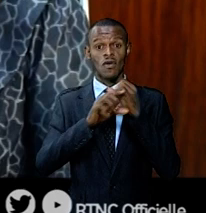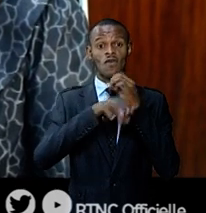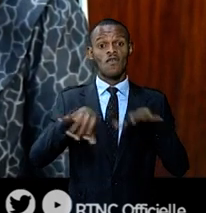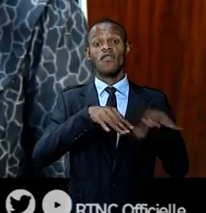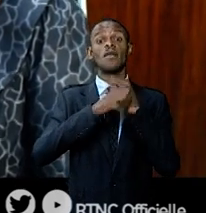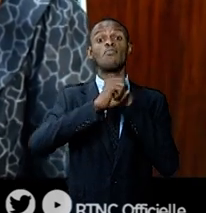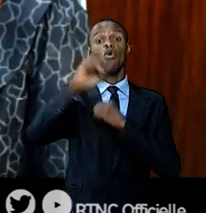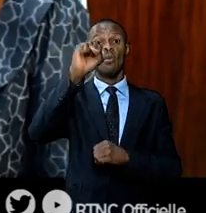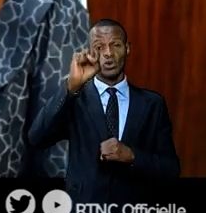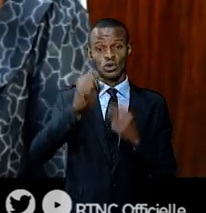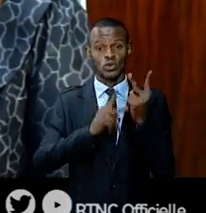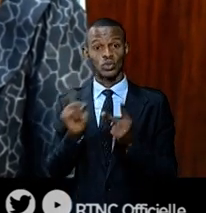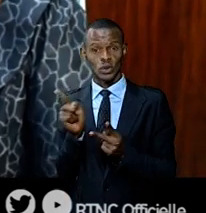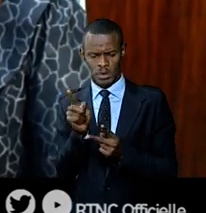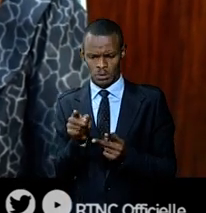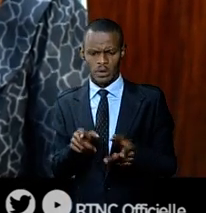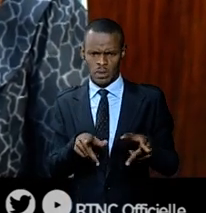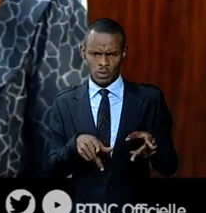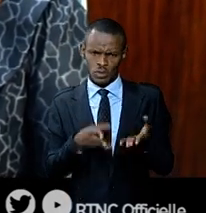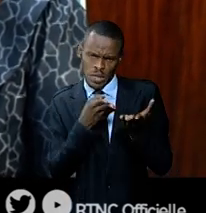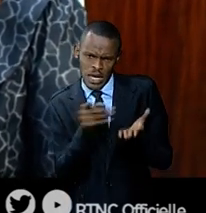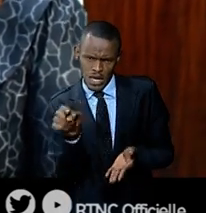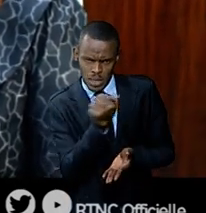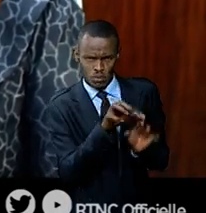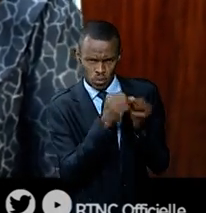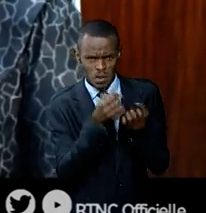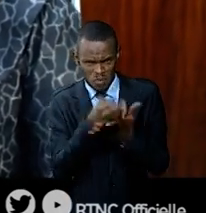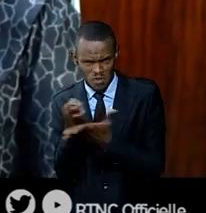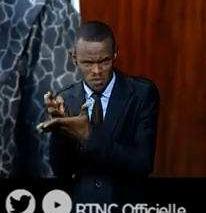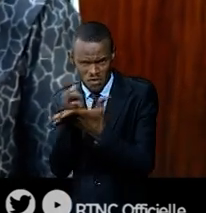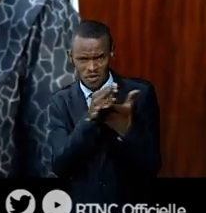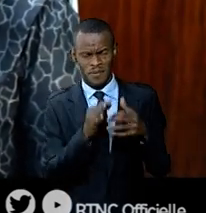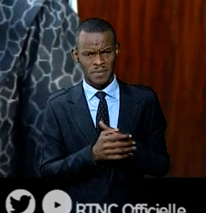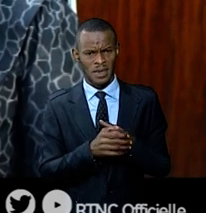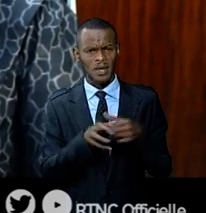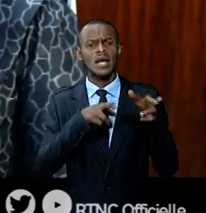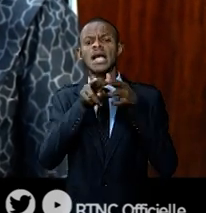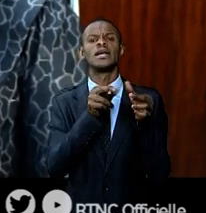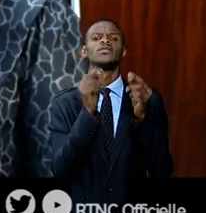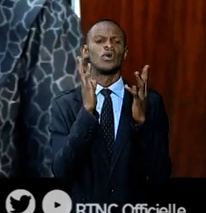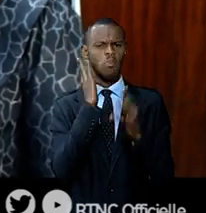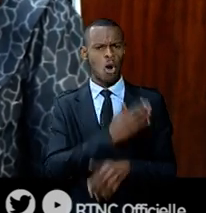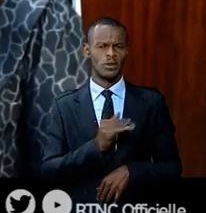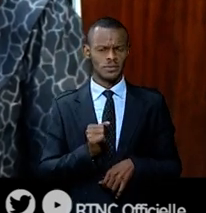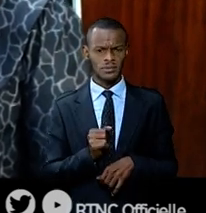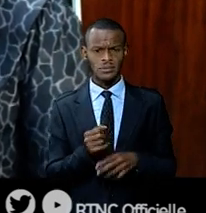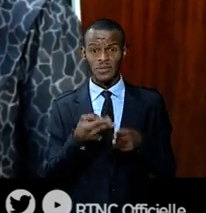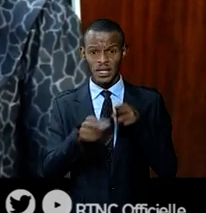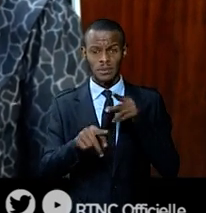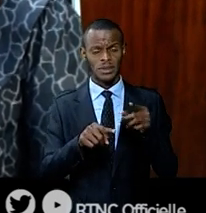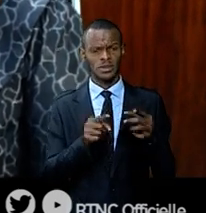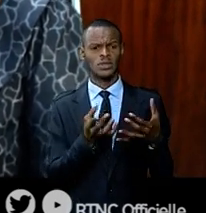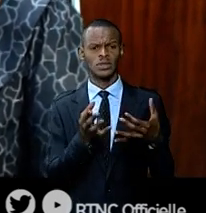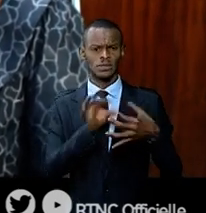leurs activités. Et les relations sont très bonnes et très bientôt, nous allons renouer